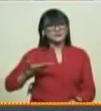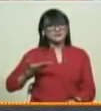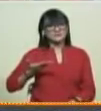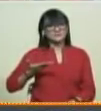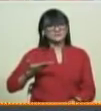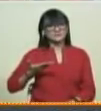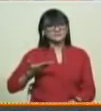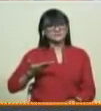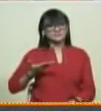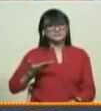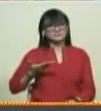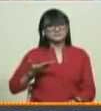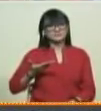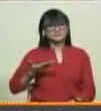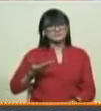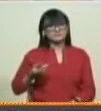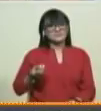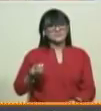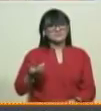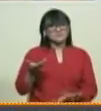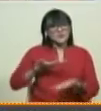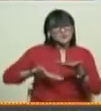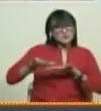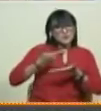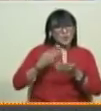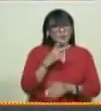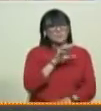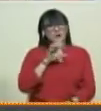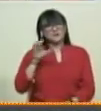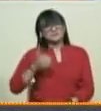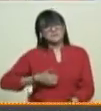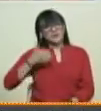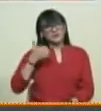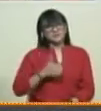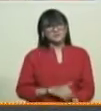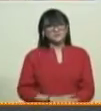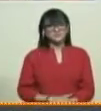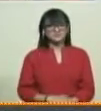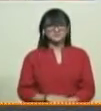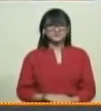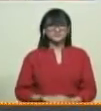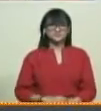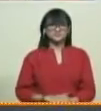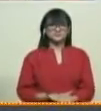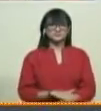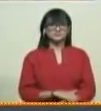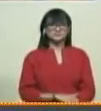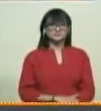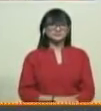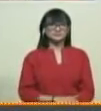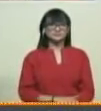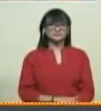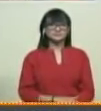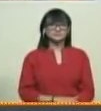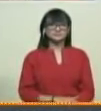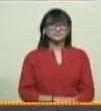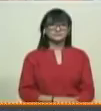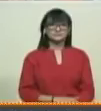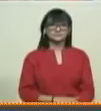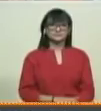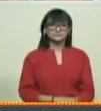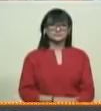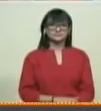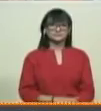del comercio bilateral. Bu anlaşmanın en kısa sürede kapsamının daha da genişletilerek